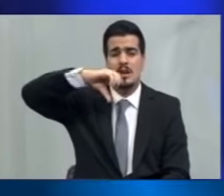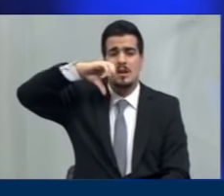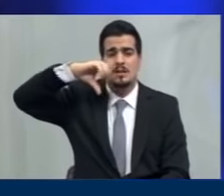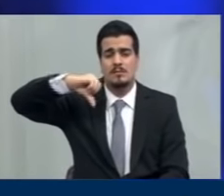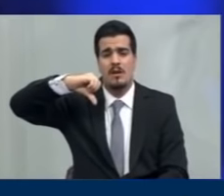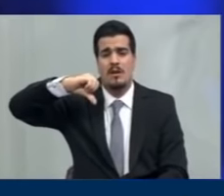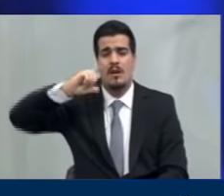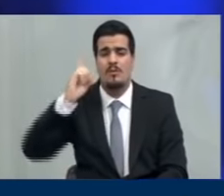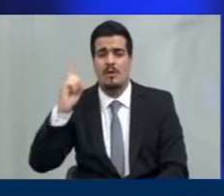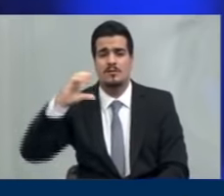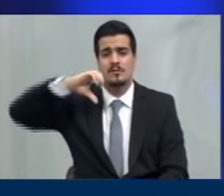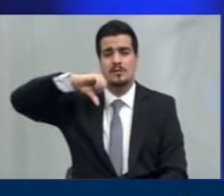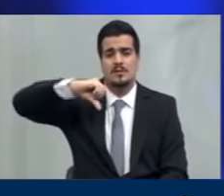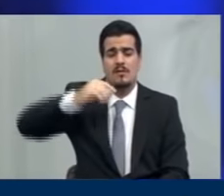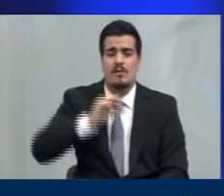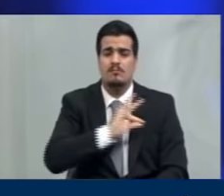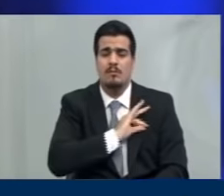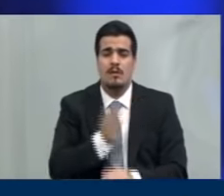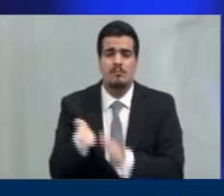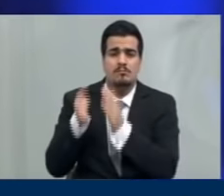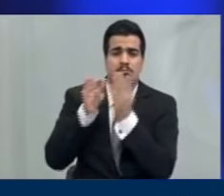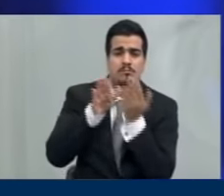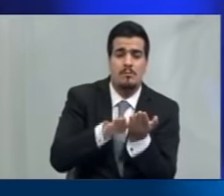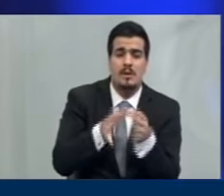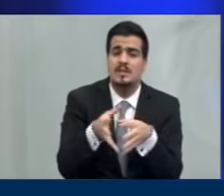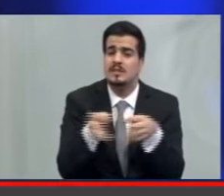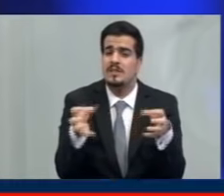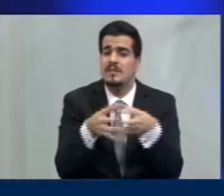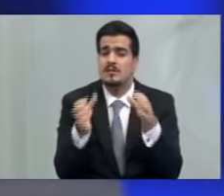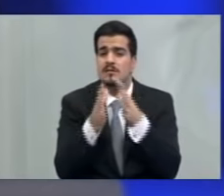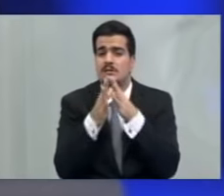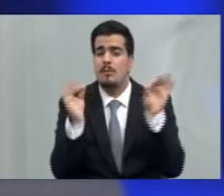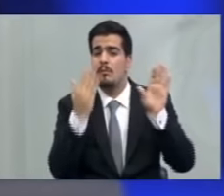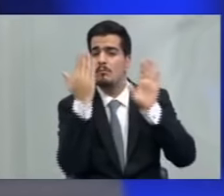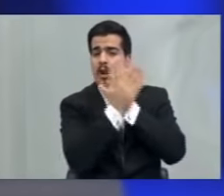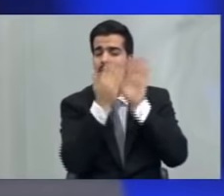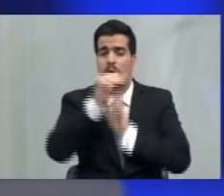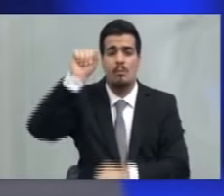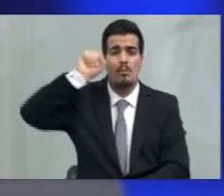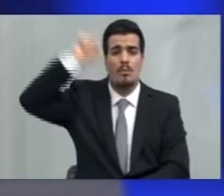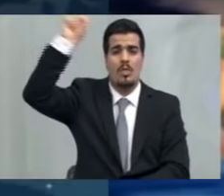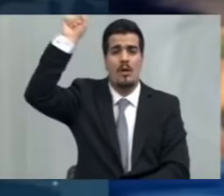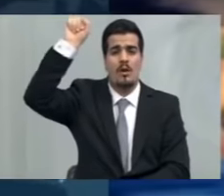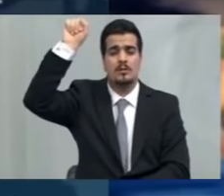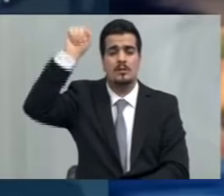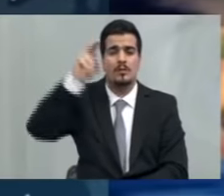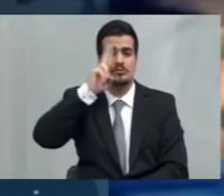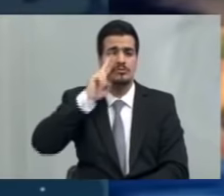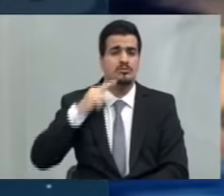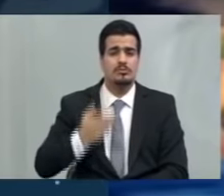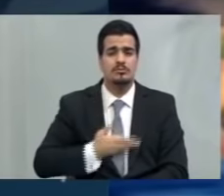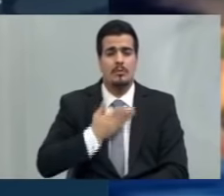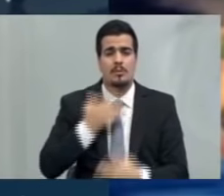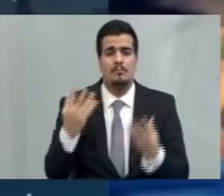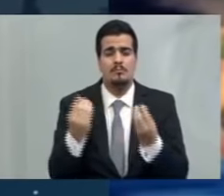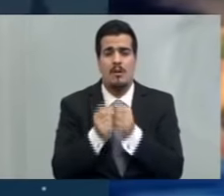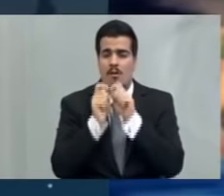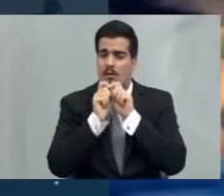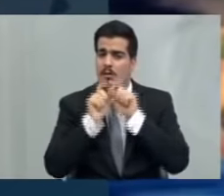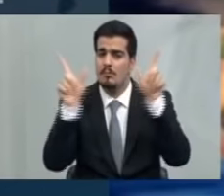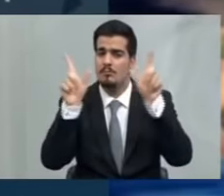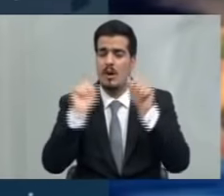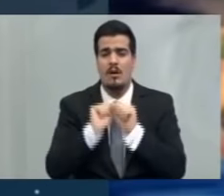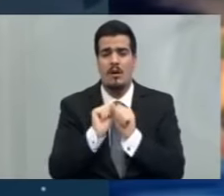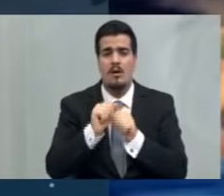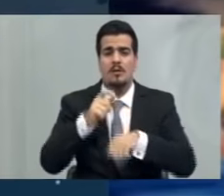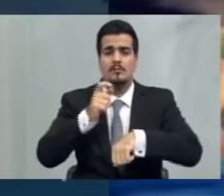99 و900 وألف، وستكون هناك مزيد من التفاصيل حول ملف التظاهرات في الإقليم خلال نشرة الأخبار الرئيسة على